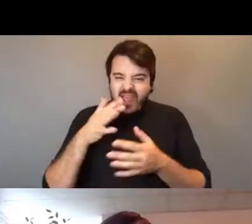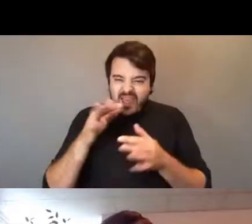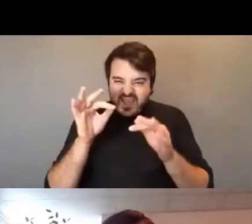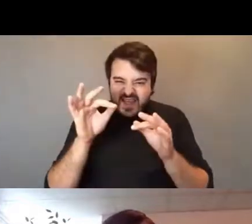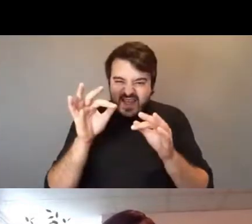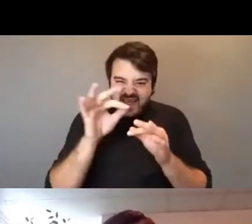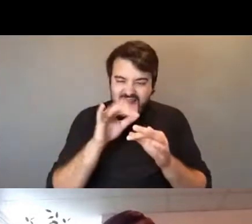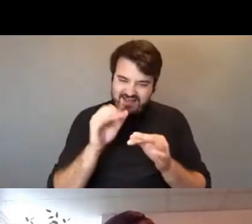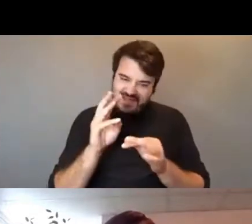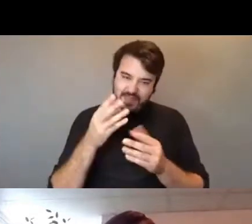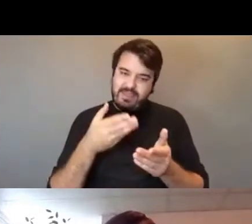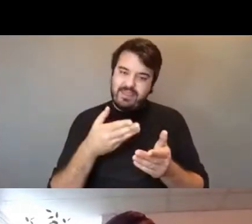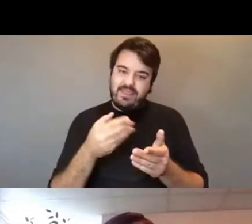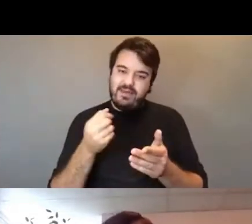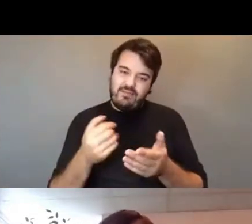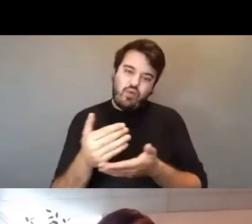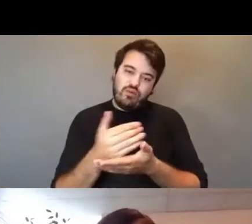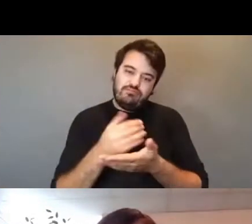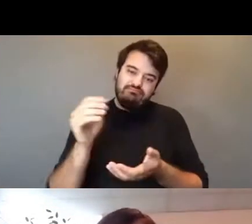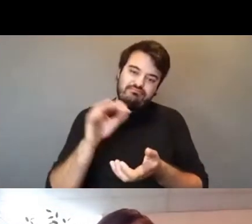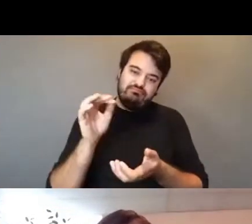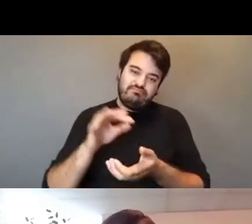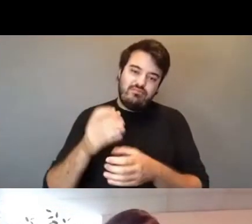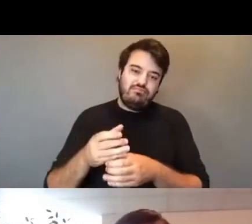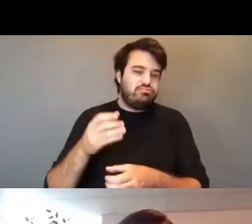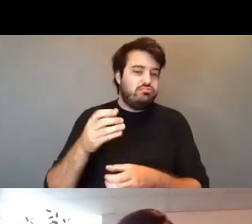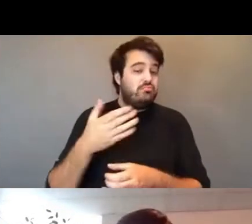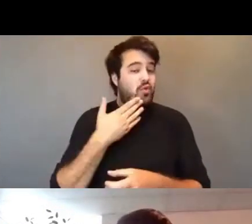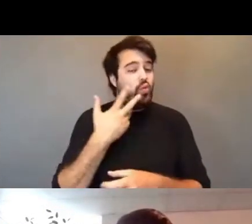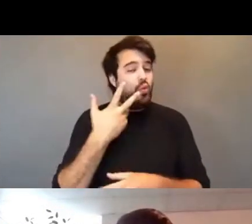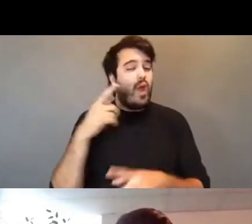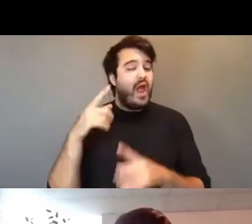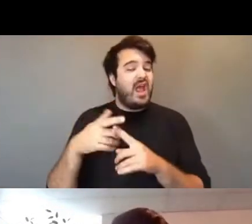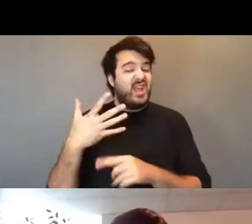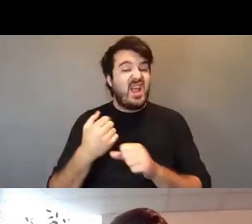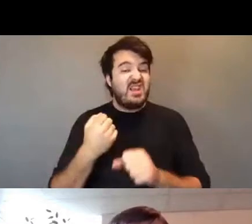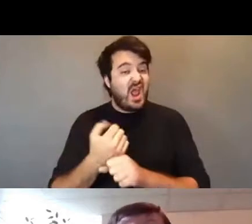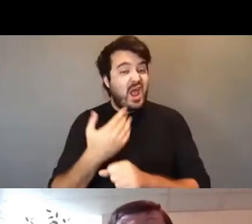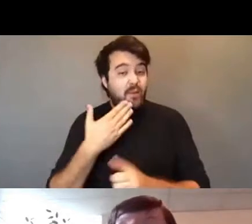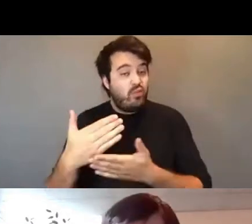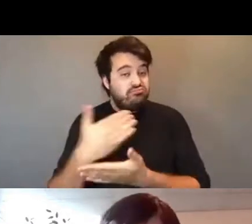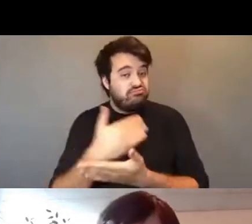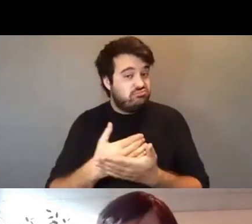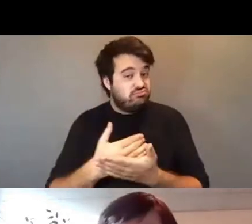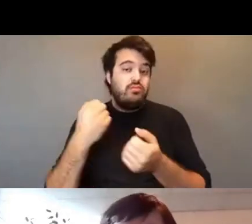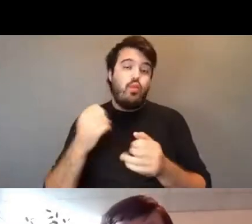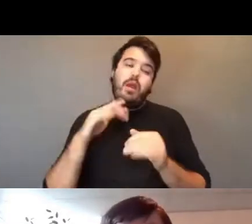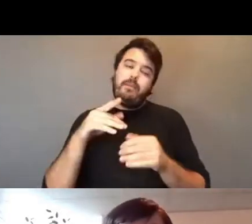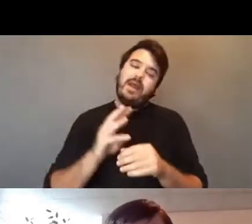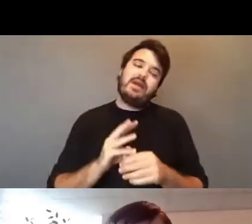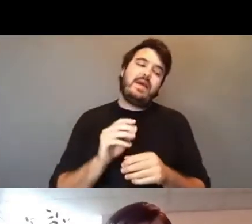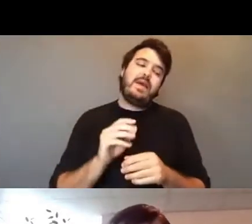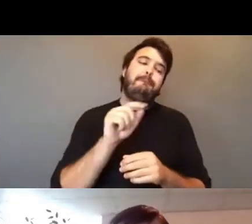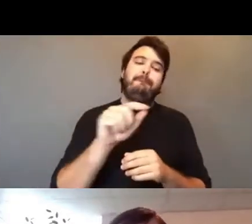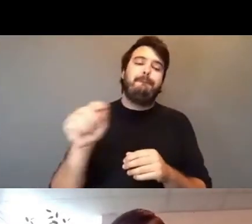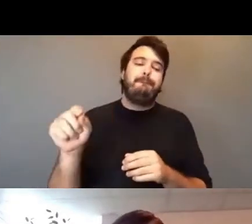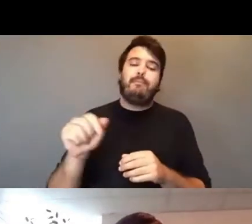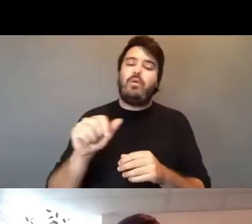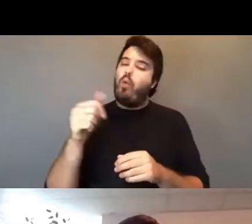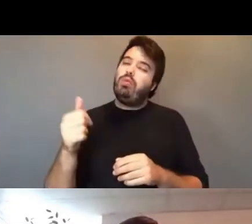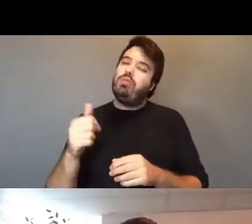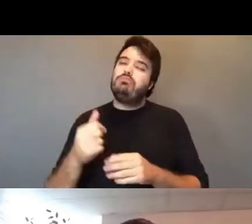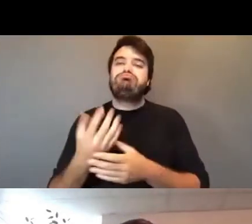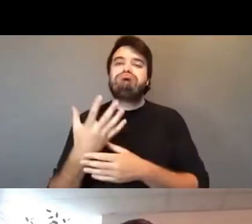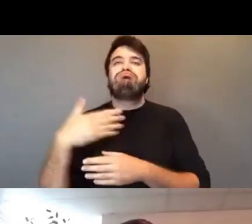pouvez les conserver. Puis, ça se garde de 3 à 5 ans et vous pouvez semer d'autres anettes plus